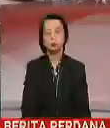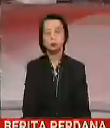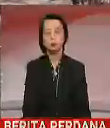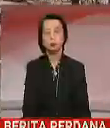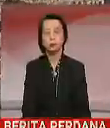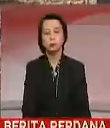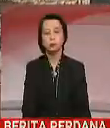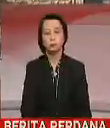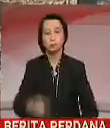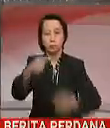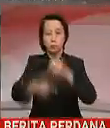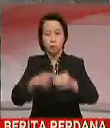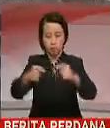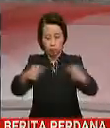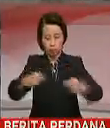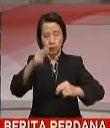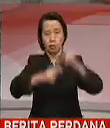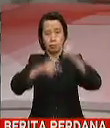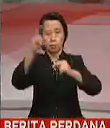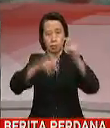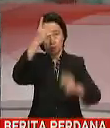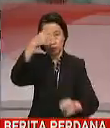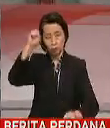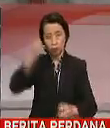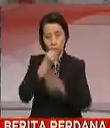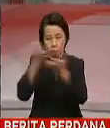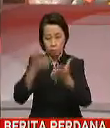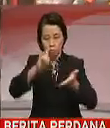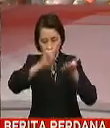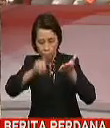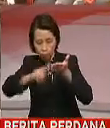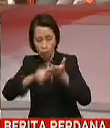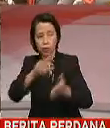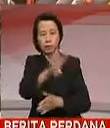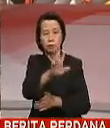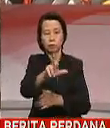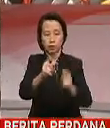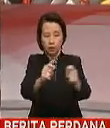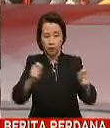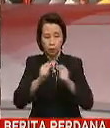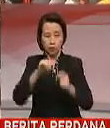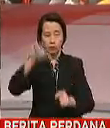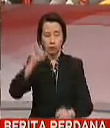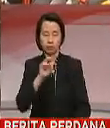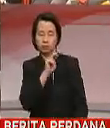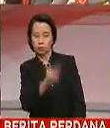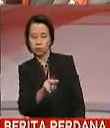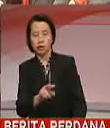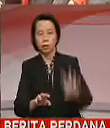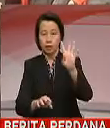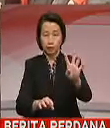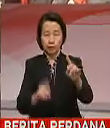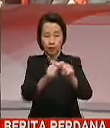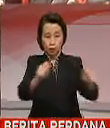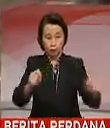udara mengenai tapak binaan Datuk Seri Ismail memaklumkan pemeriksaan di 43 lokasi semalam mendapati hanya empat